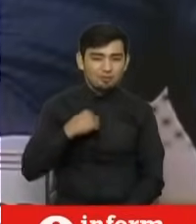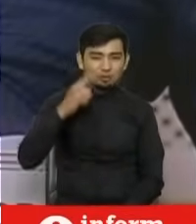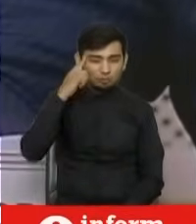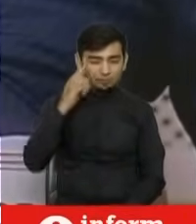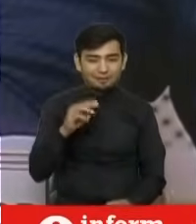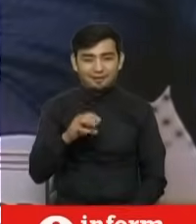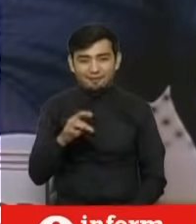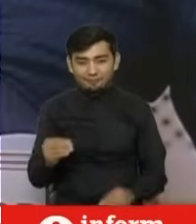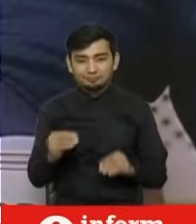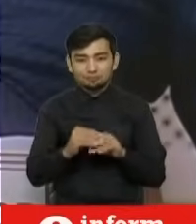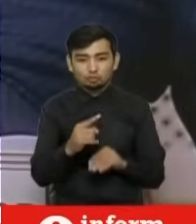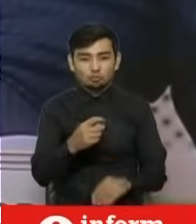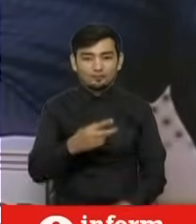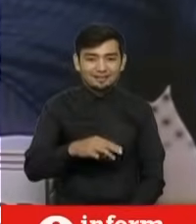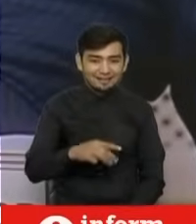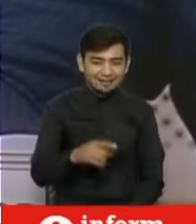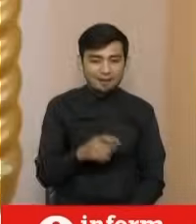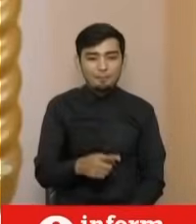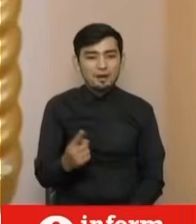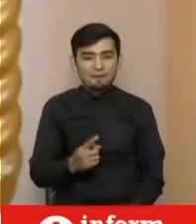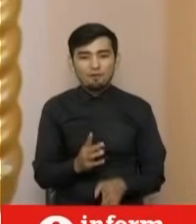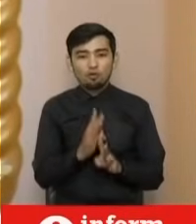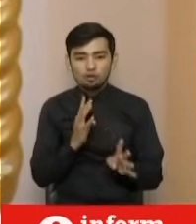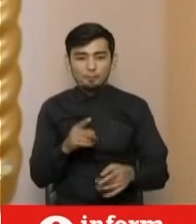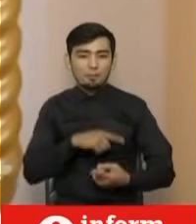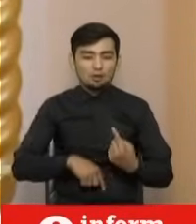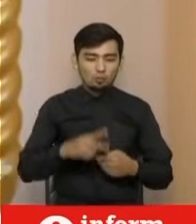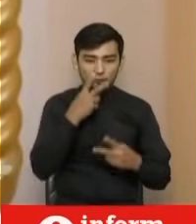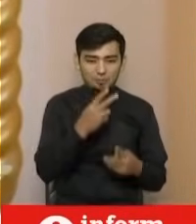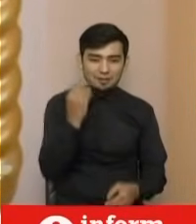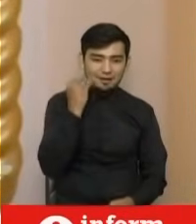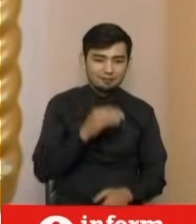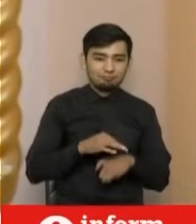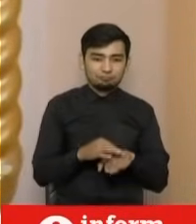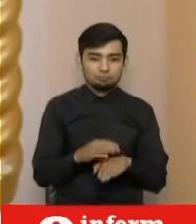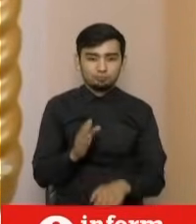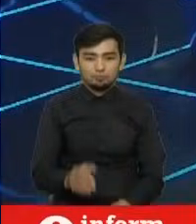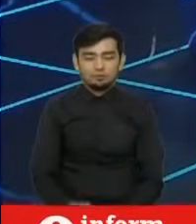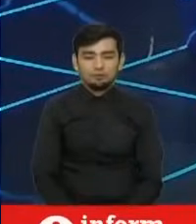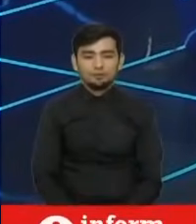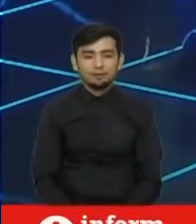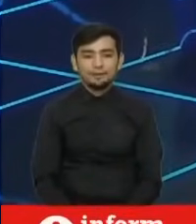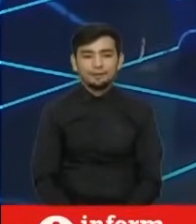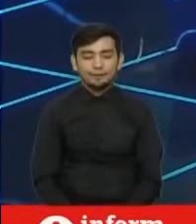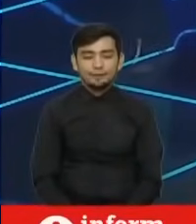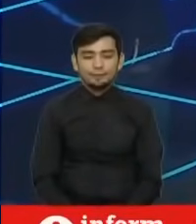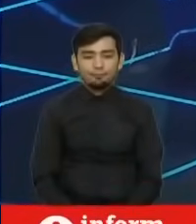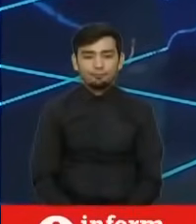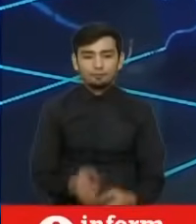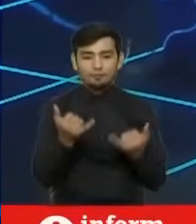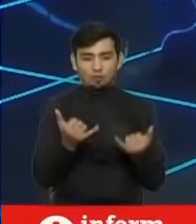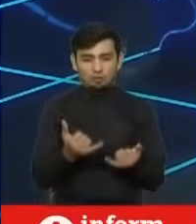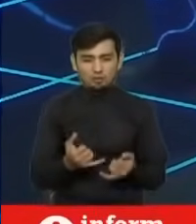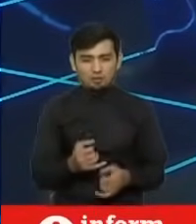повышение тарифа на 120 тенге оно в первую очередь мы увидим это в качестве перевозки Сегодня